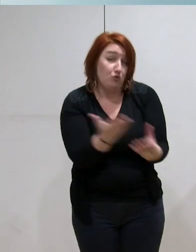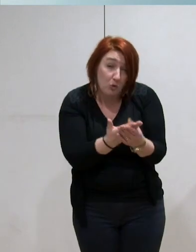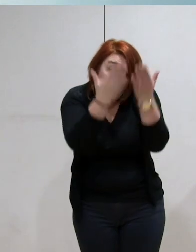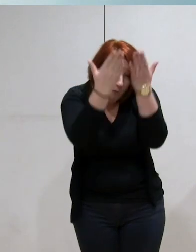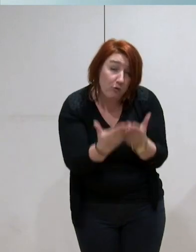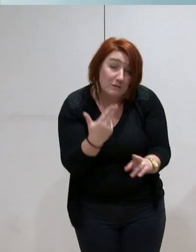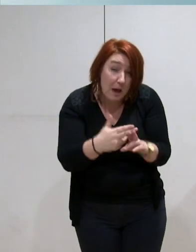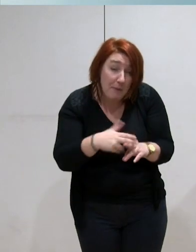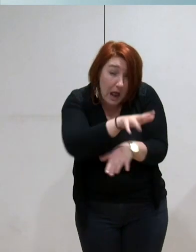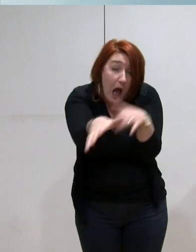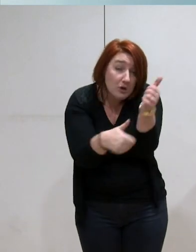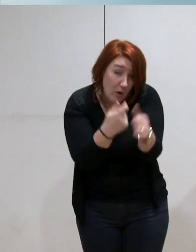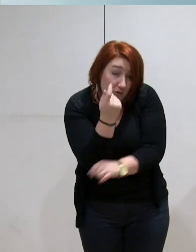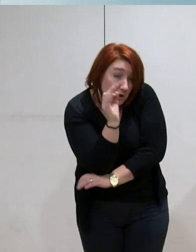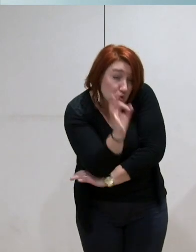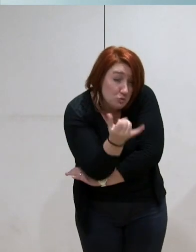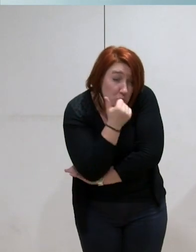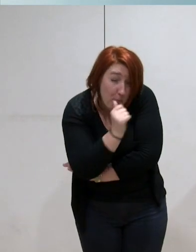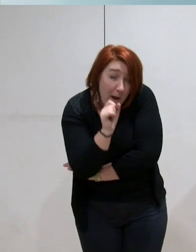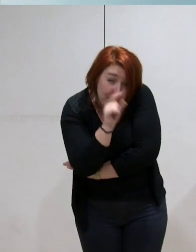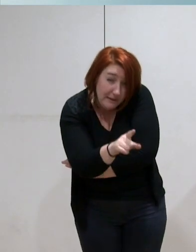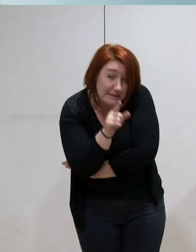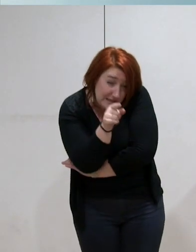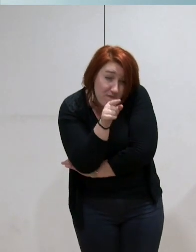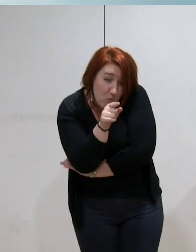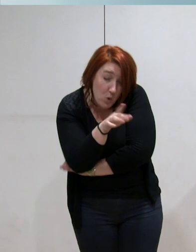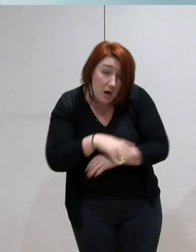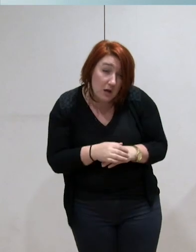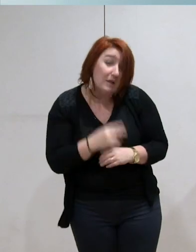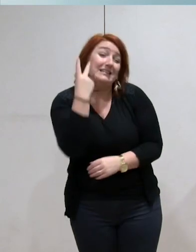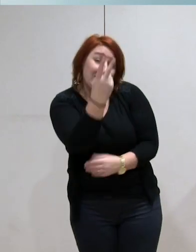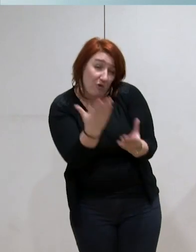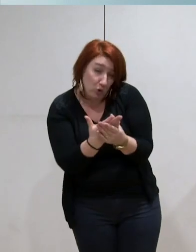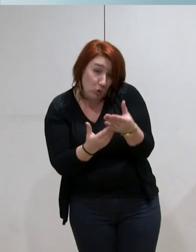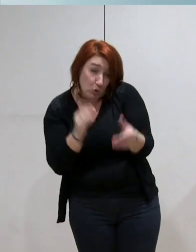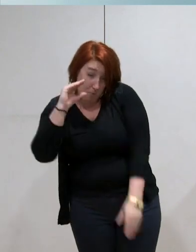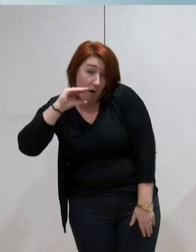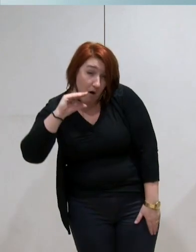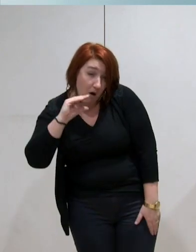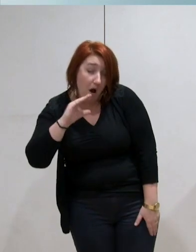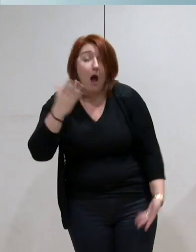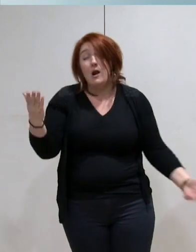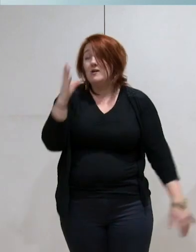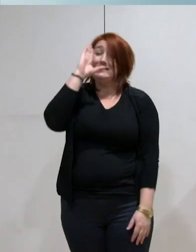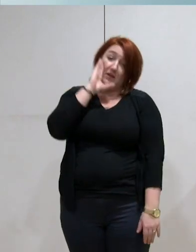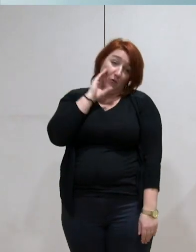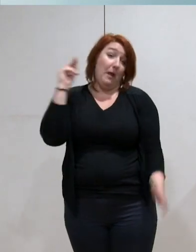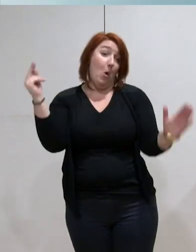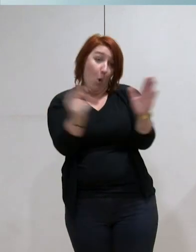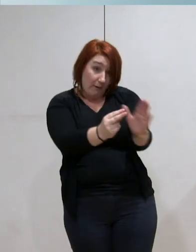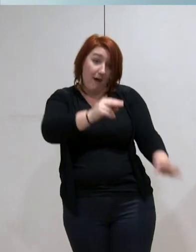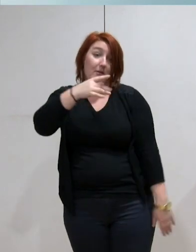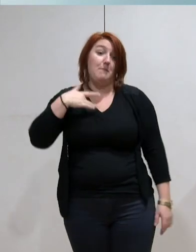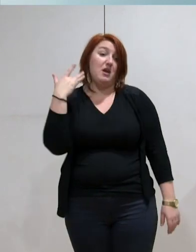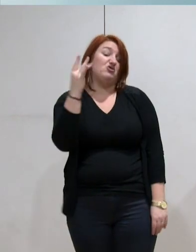aux finances c'est bien ça je ne me trompe pas c'est bien votre document alors s'il vous plaît page 44 de